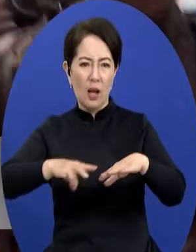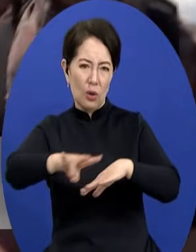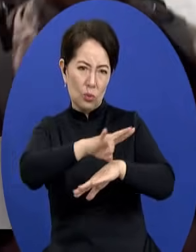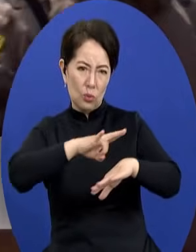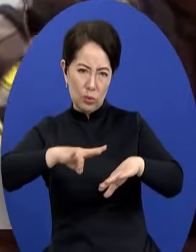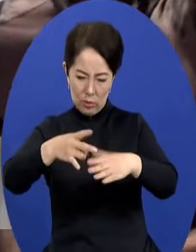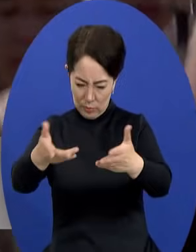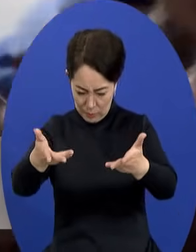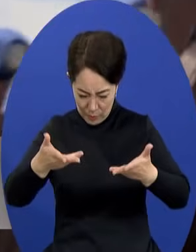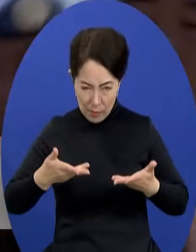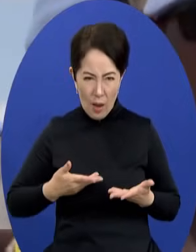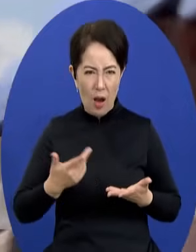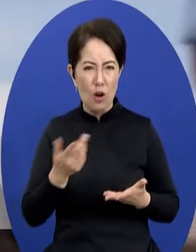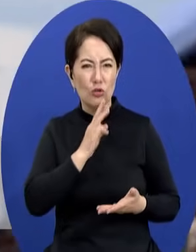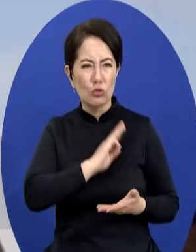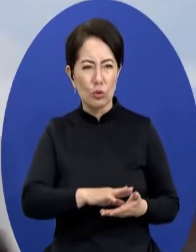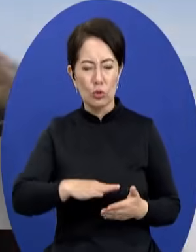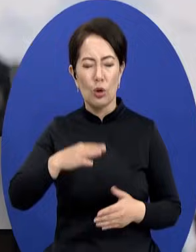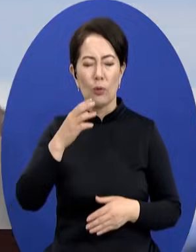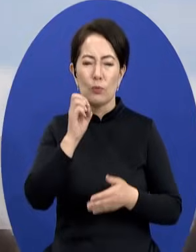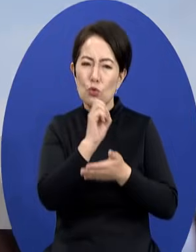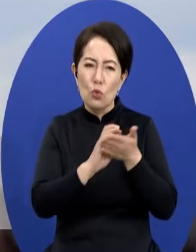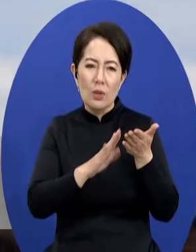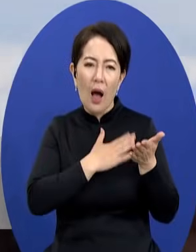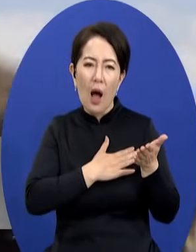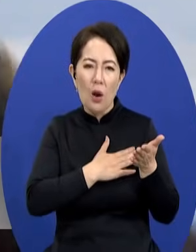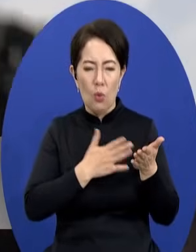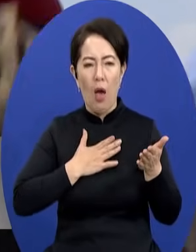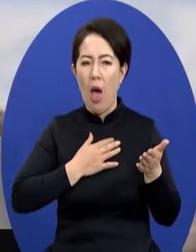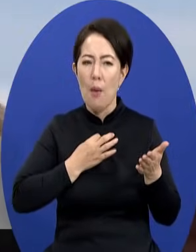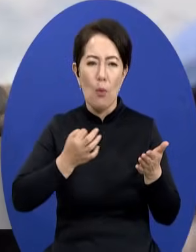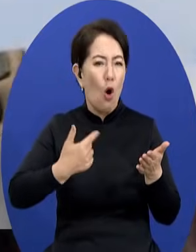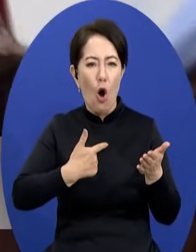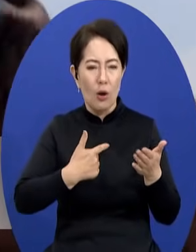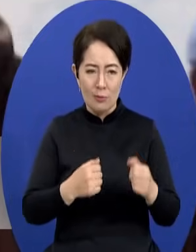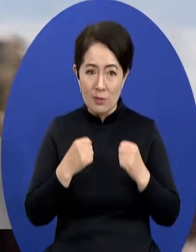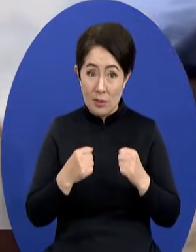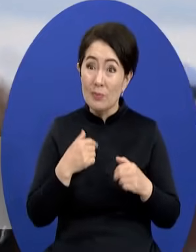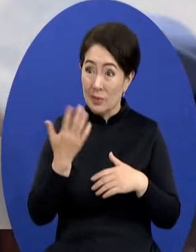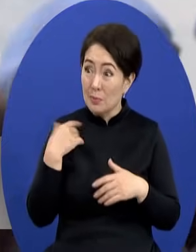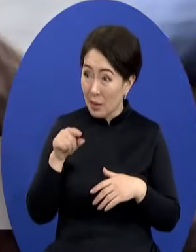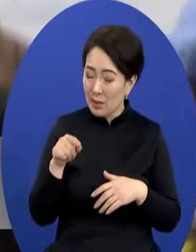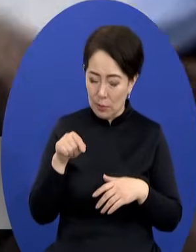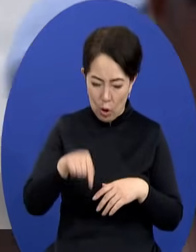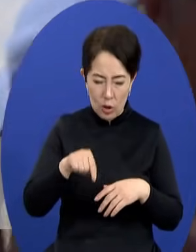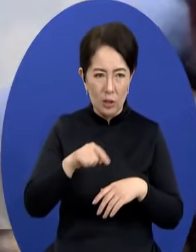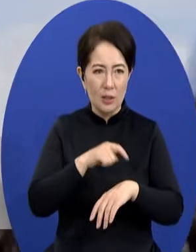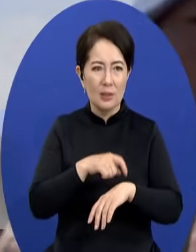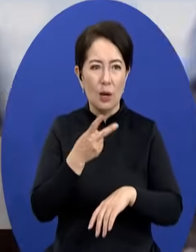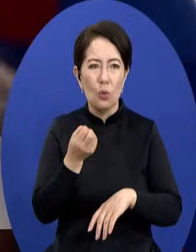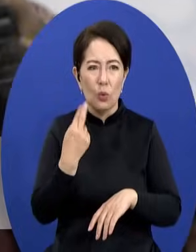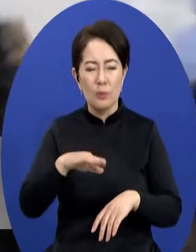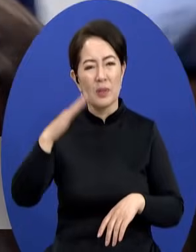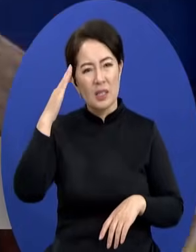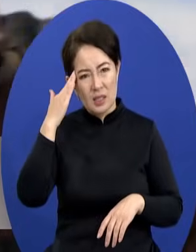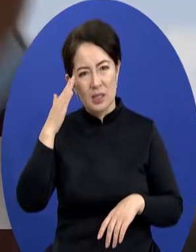одоо сусаач харьлаагүй амиач харьлаагүй одоо тэмцсэн байхад яг одоо энэ үед одоо цэрэг